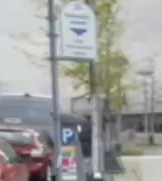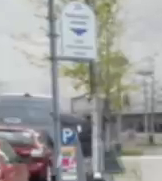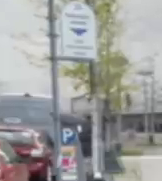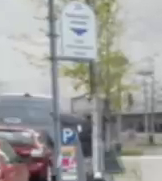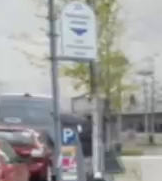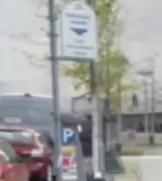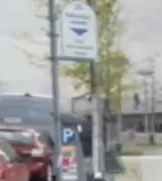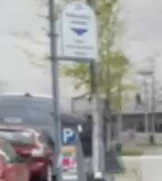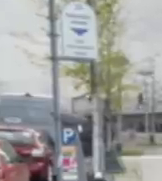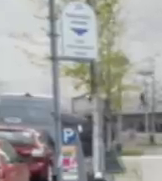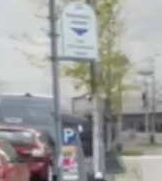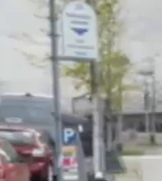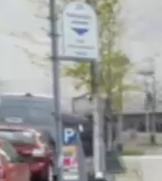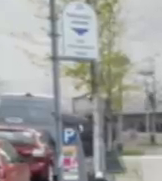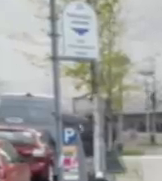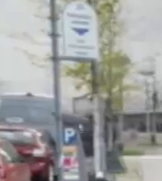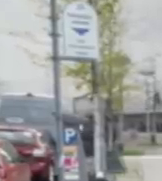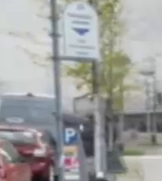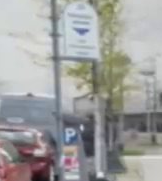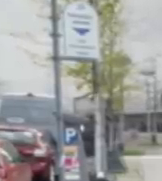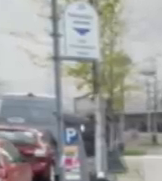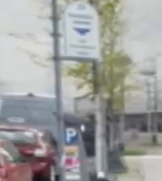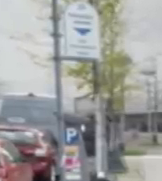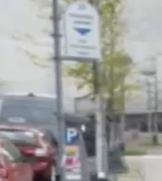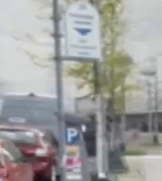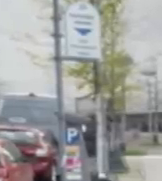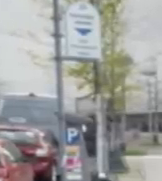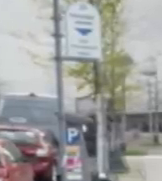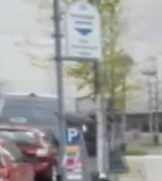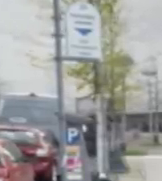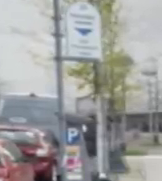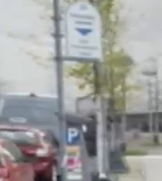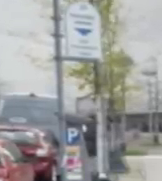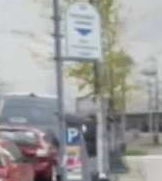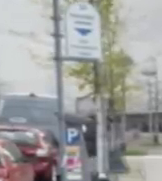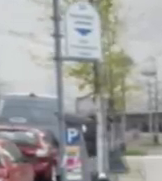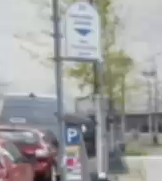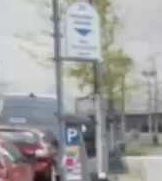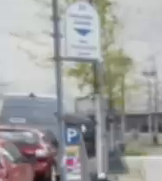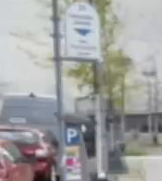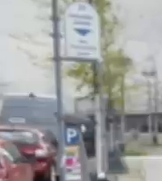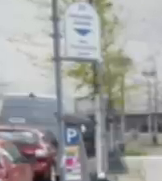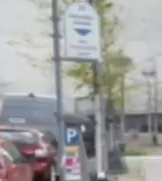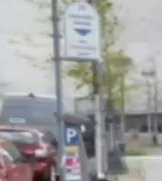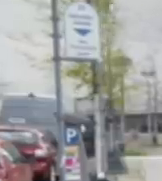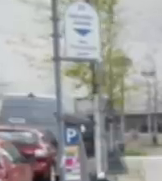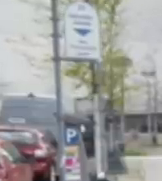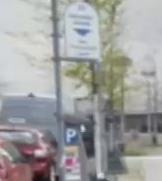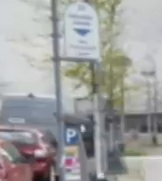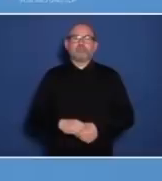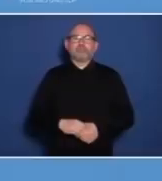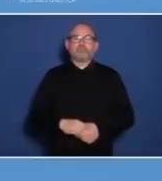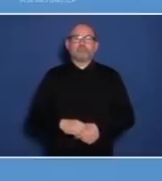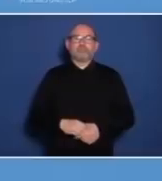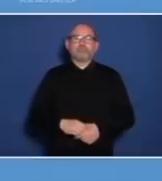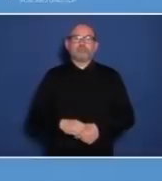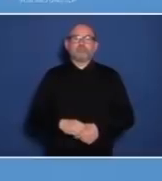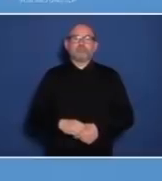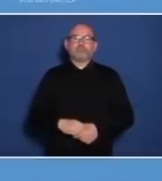ich habe mich mit diesem Urteil ja schon beschäftigt und mir macht dieses Urteil Angst. Schauen Sie sich die Frage an.